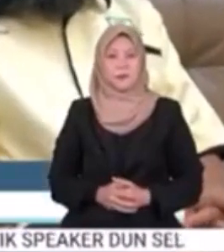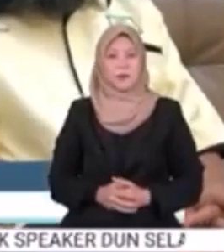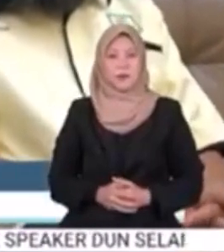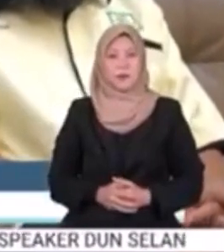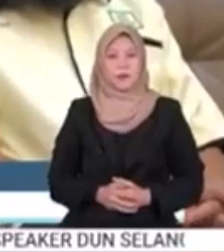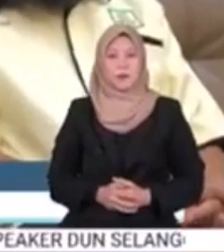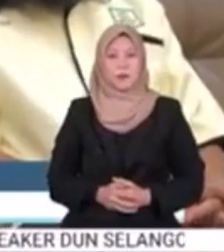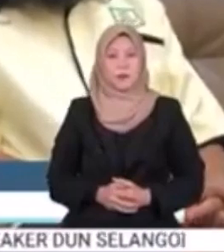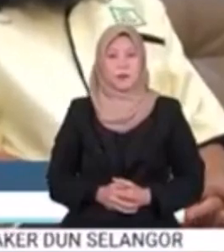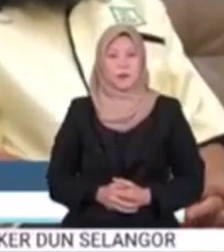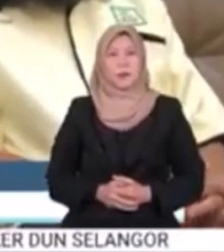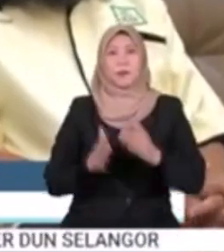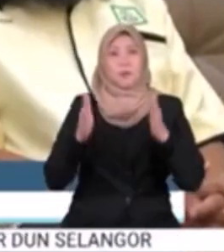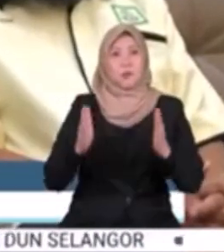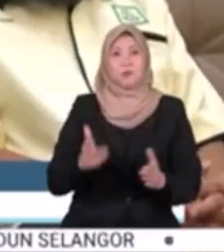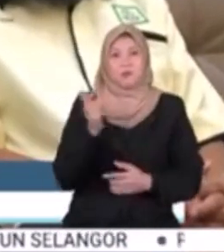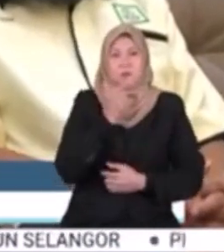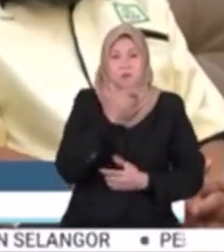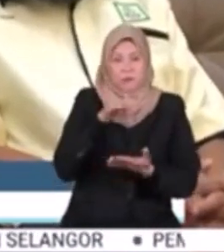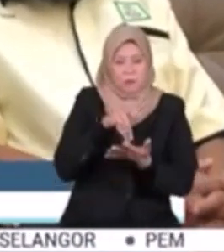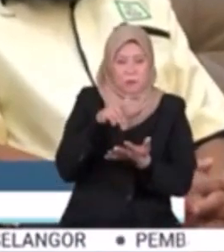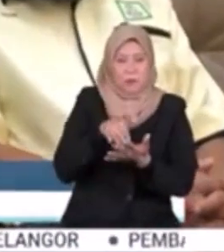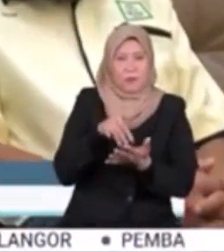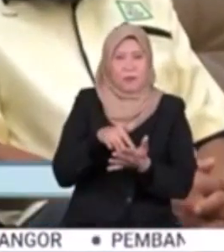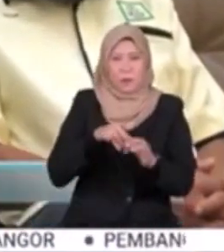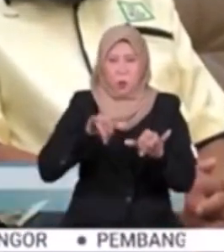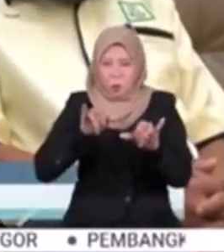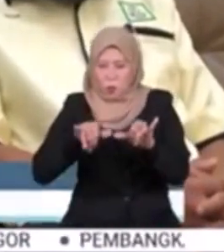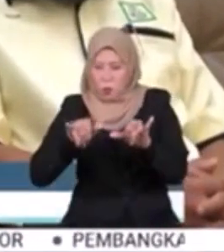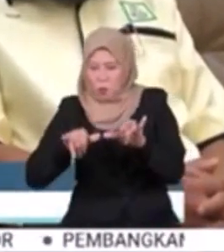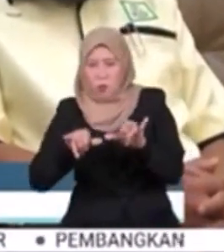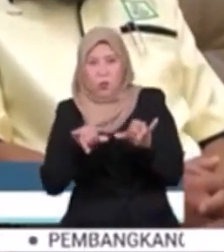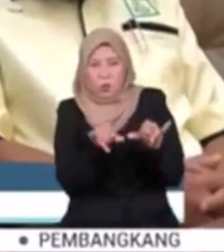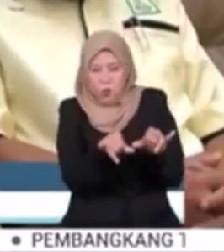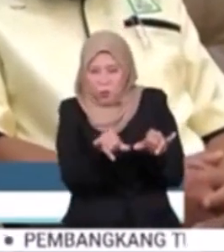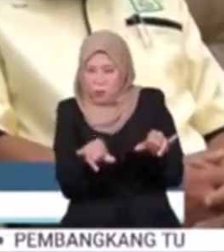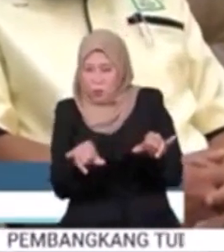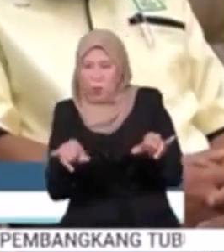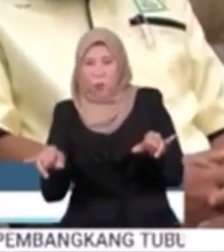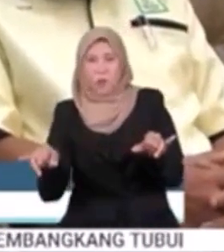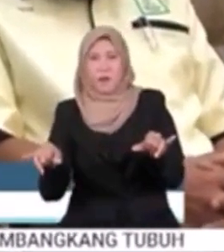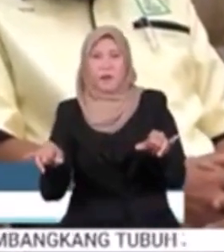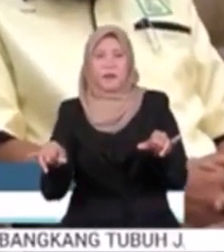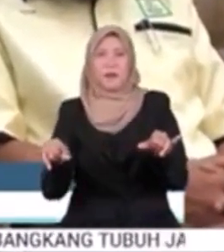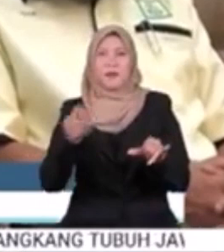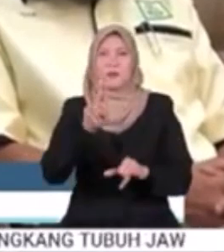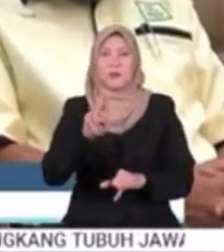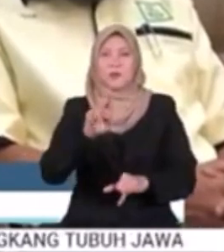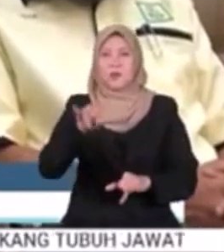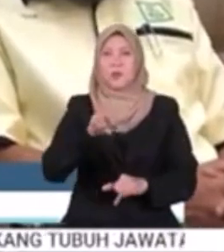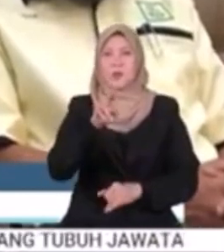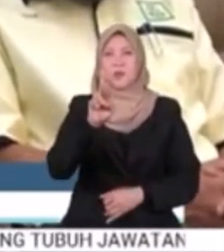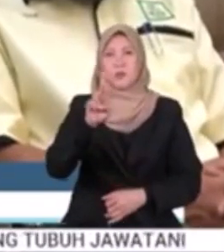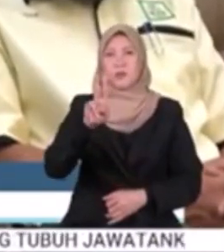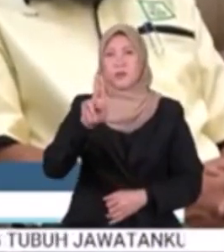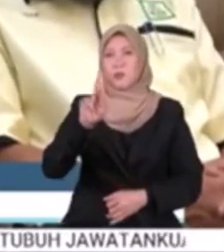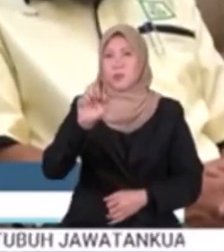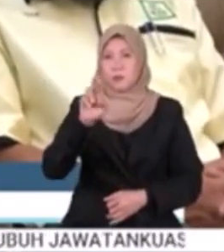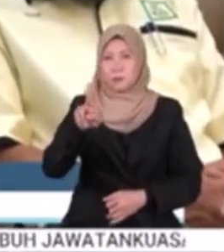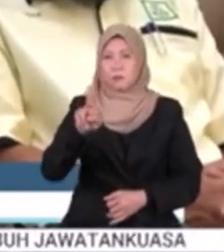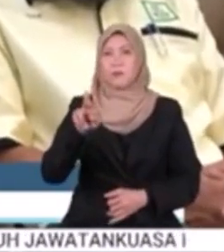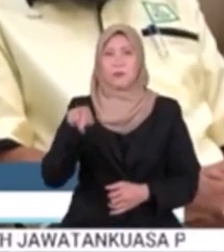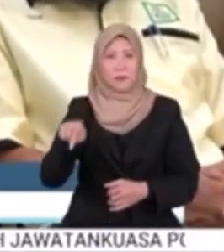tak masuk. Tak masuk. Sedangkan bidang ini merupakan bidang yang sangat penting kepada ekonomi, kepada